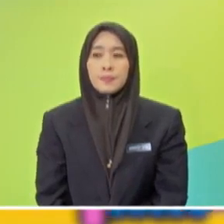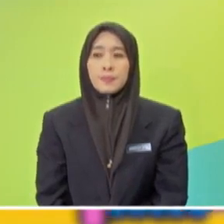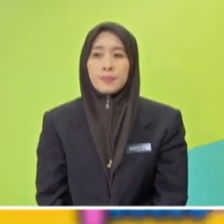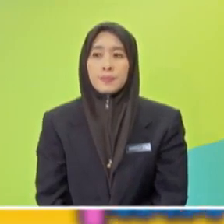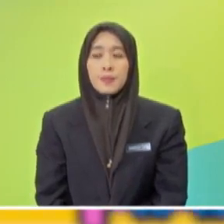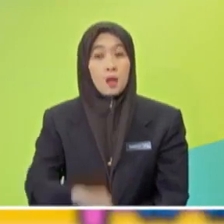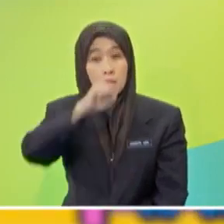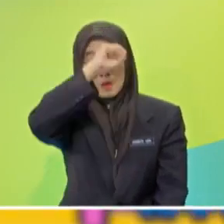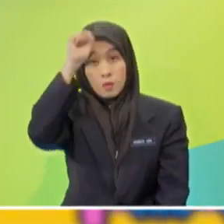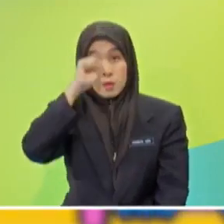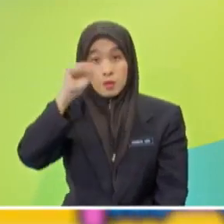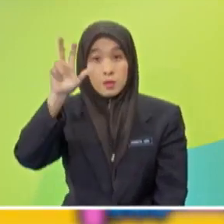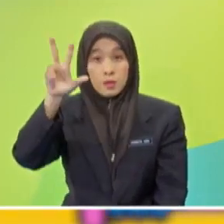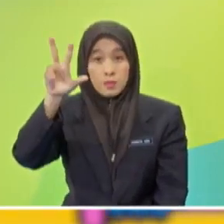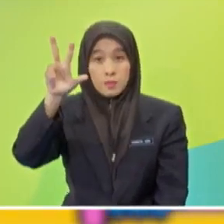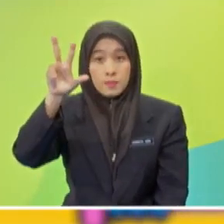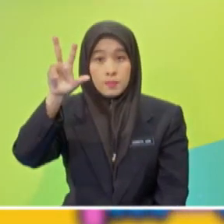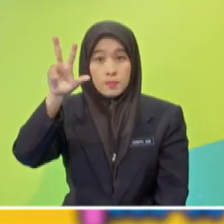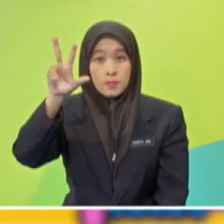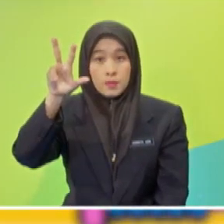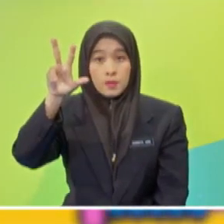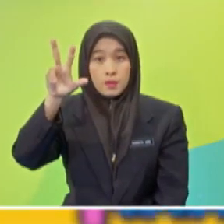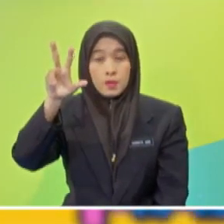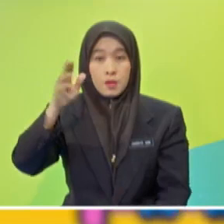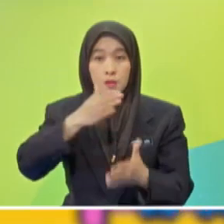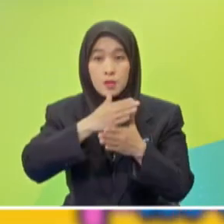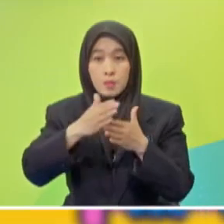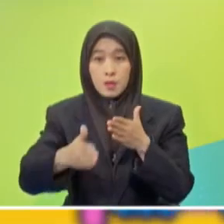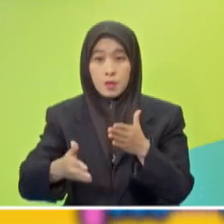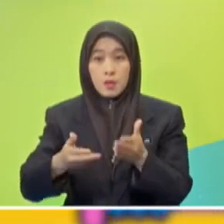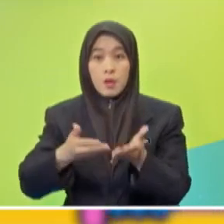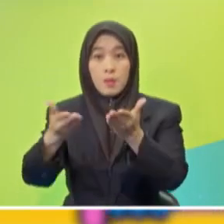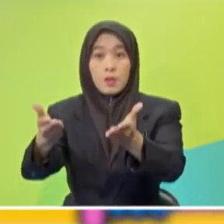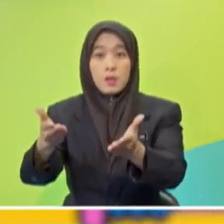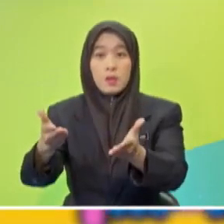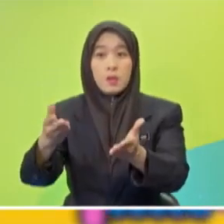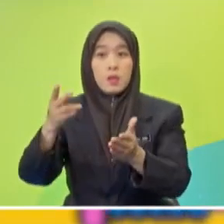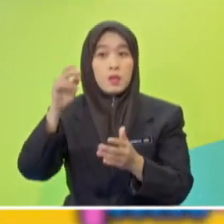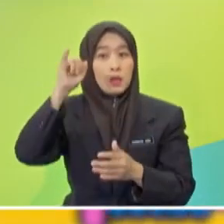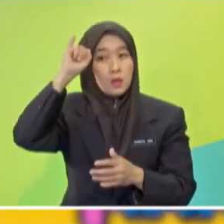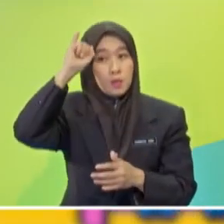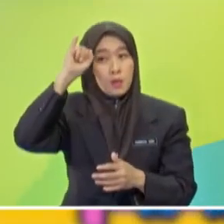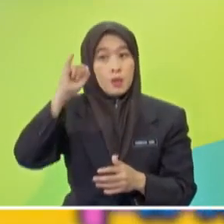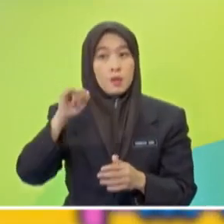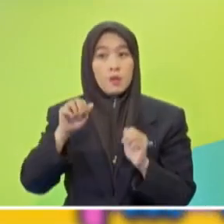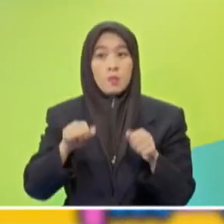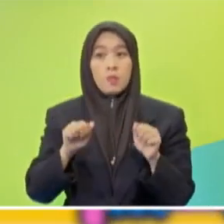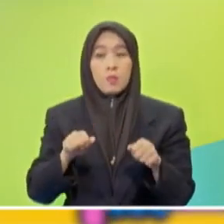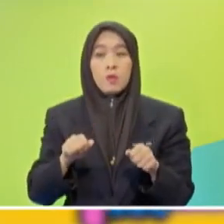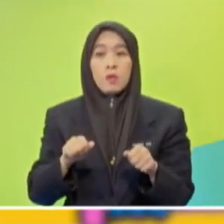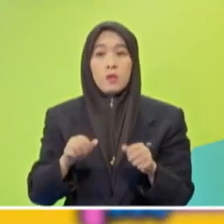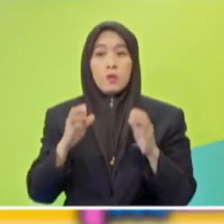yang ketiga Oke kita Nah bagi deh kak Iman nah Iman mau coba Iman